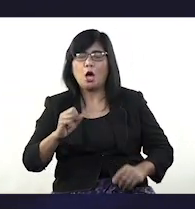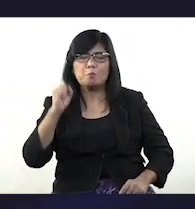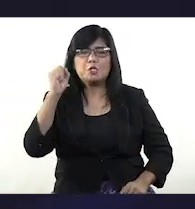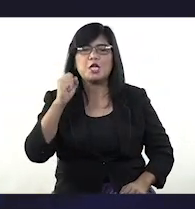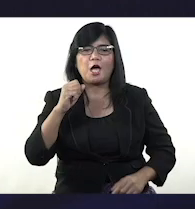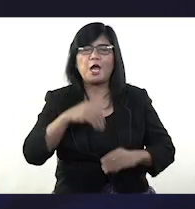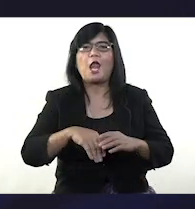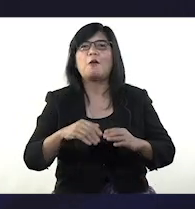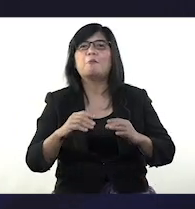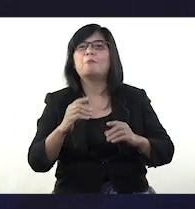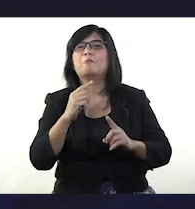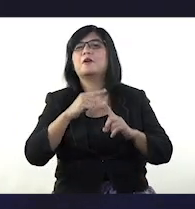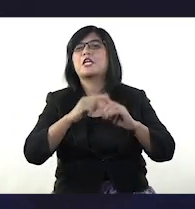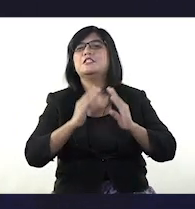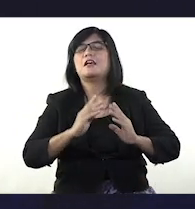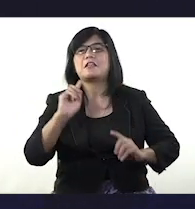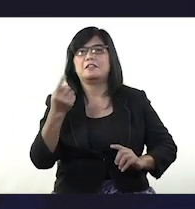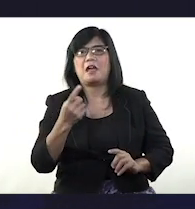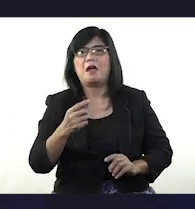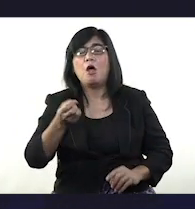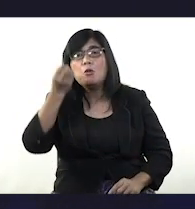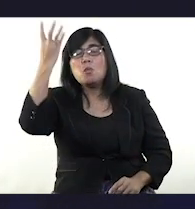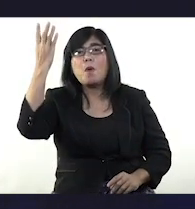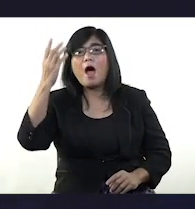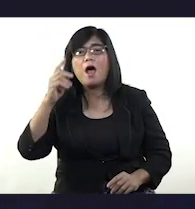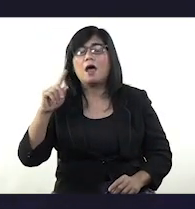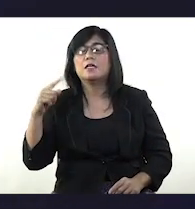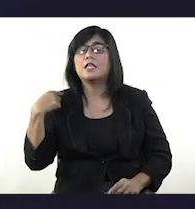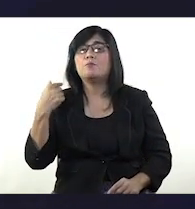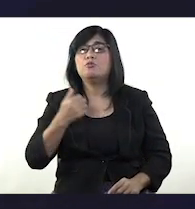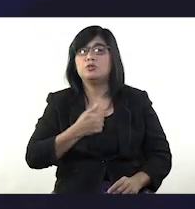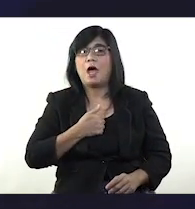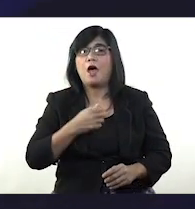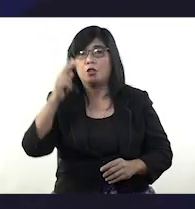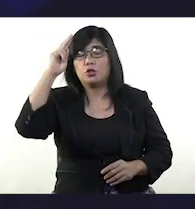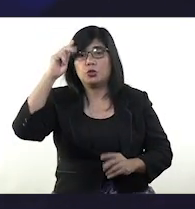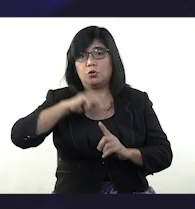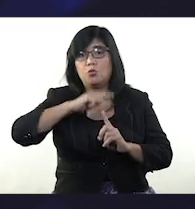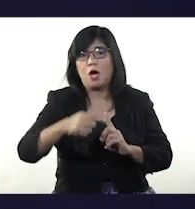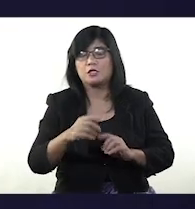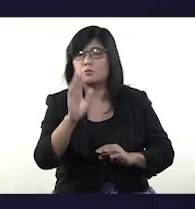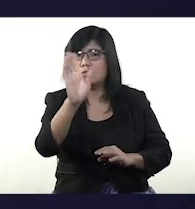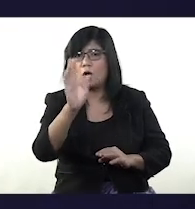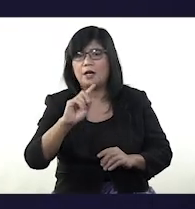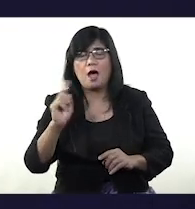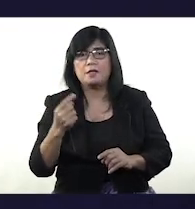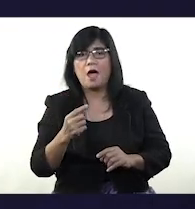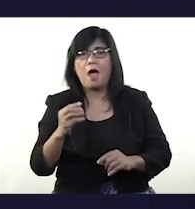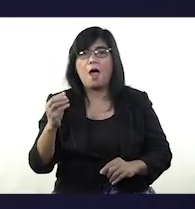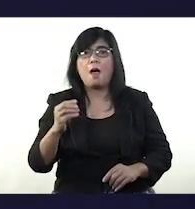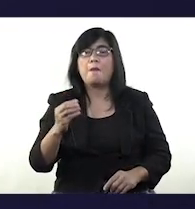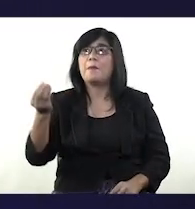lupa kita punya tugas Hai Bond nasib suatu bangsa bukan hanya ditentukan oleh pemimpinnya dan